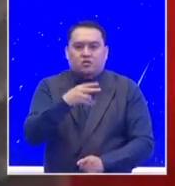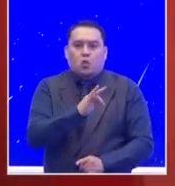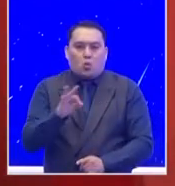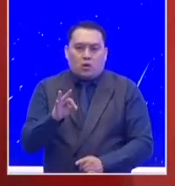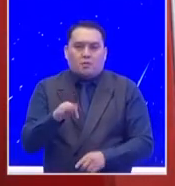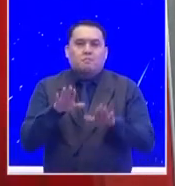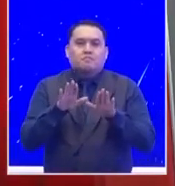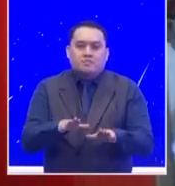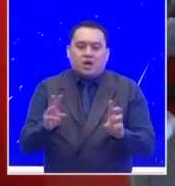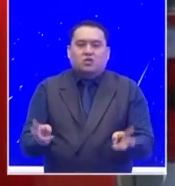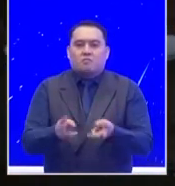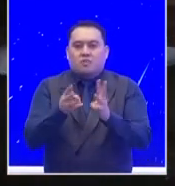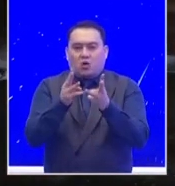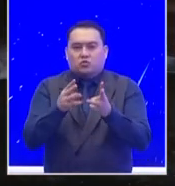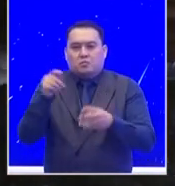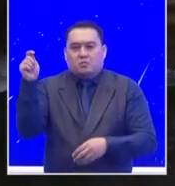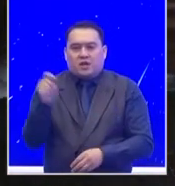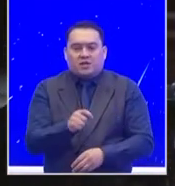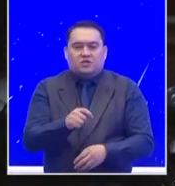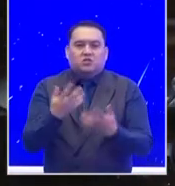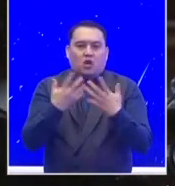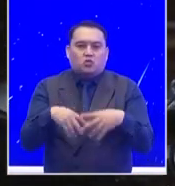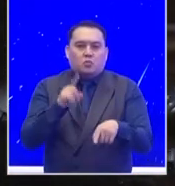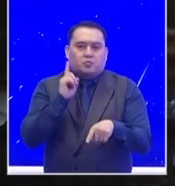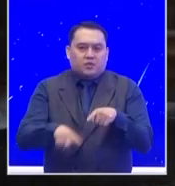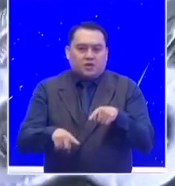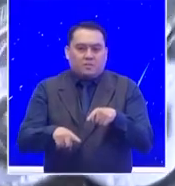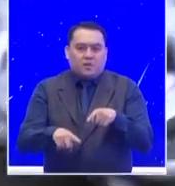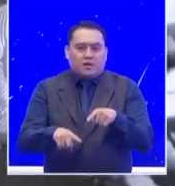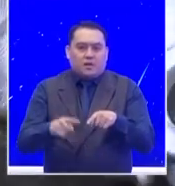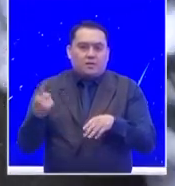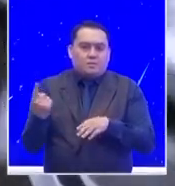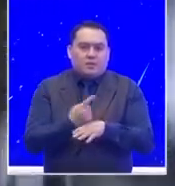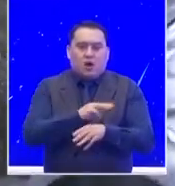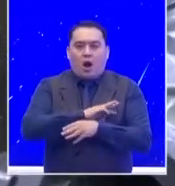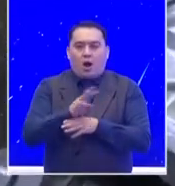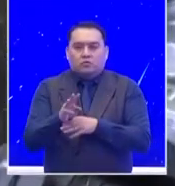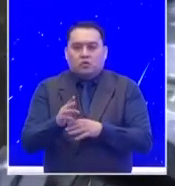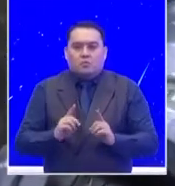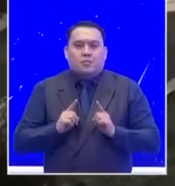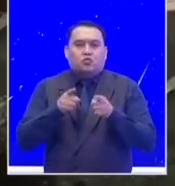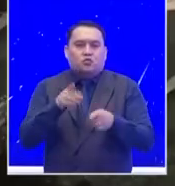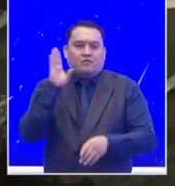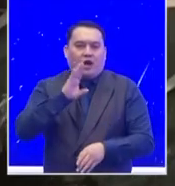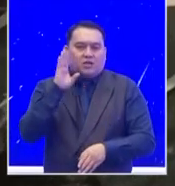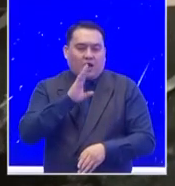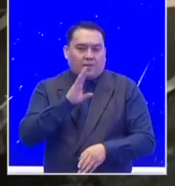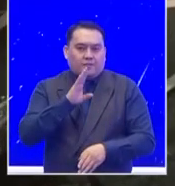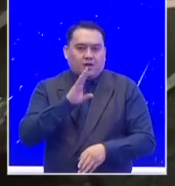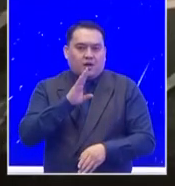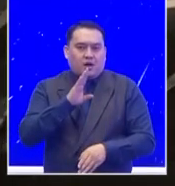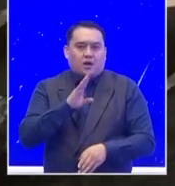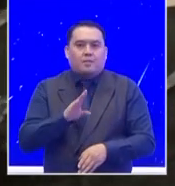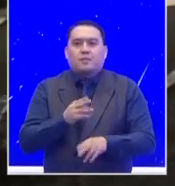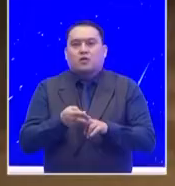месту возникновения огня сотрудники ДЧС прибыли за считанные минуты. Первым делом пожарные обеспечили подачу воды к очагу возгорания. Также